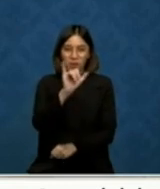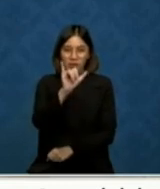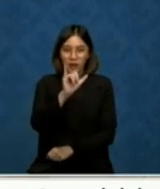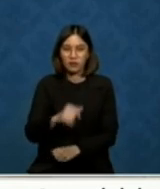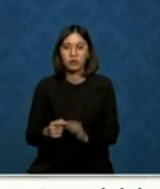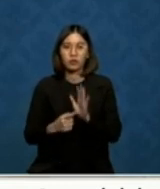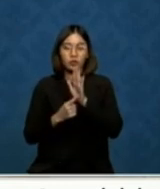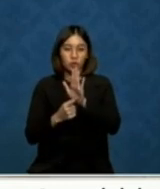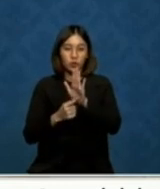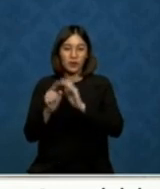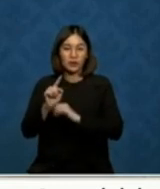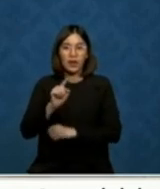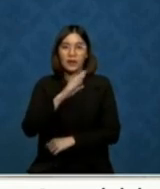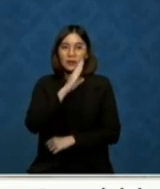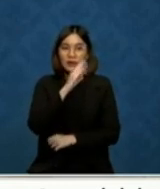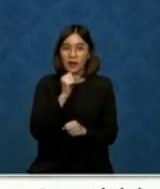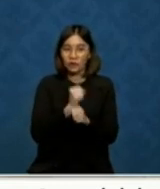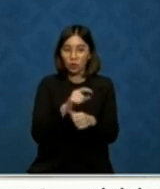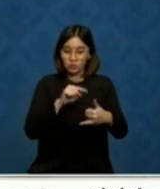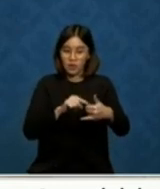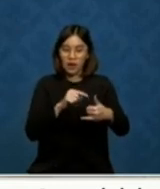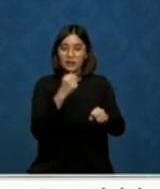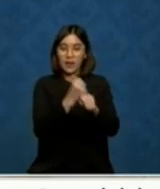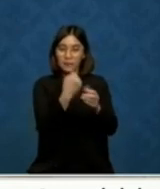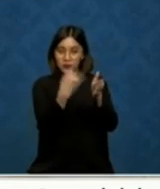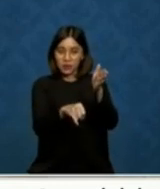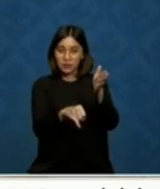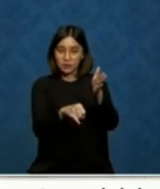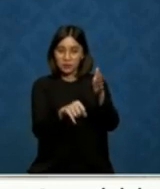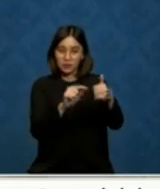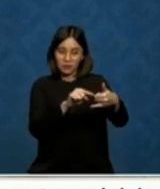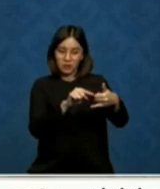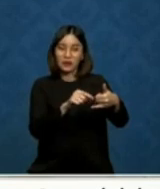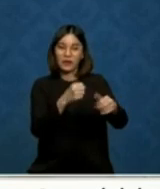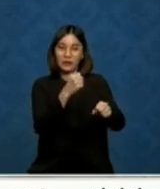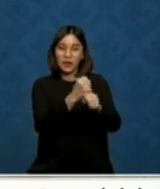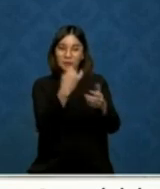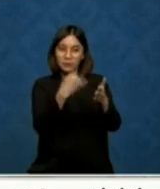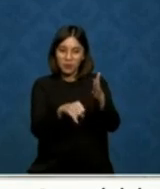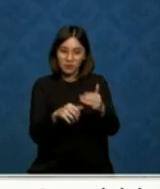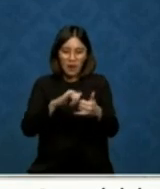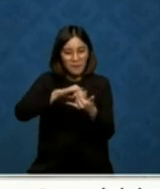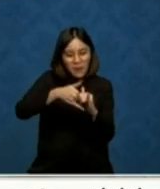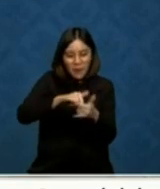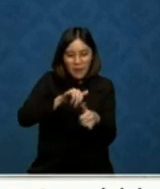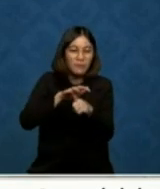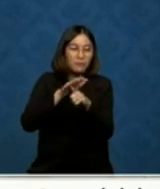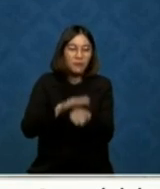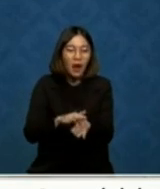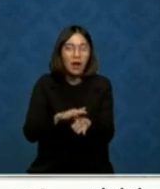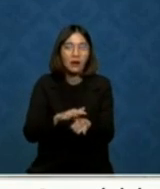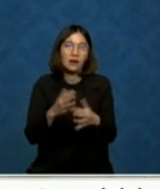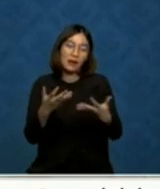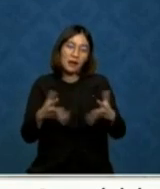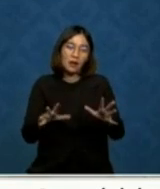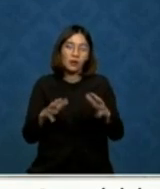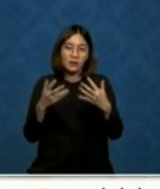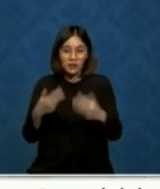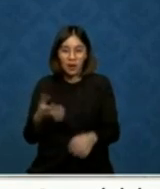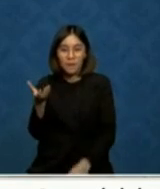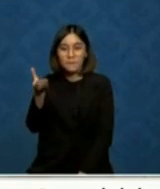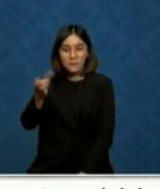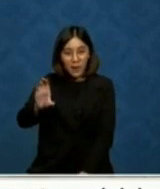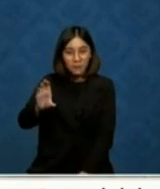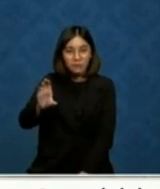ครับถ้าคนกระทำความผิดเนี่ยนะครับทำความผิดคุกคามทางเพศแล้วเนี่ยยังไปโ